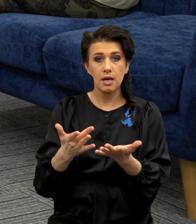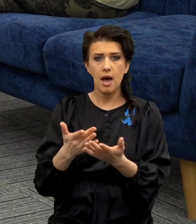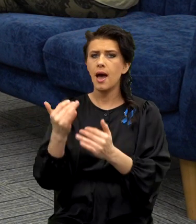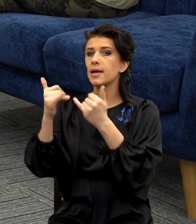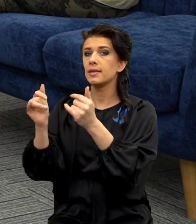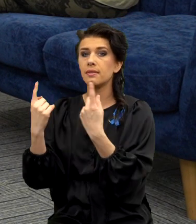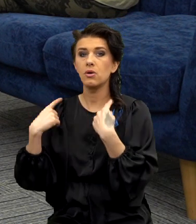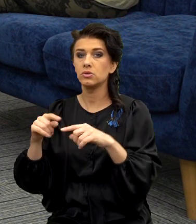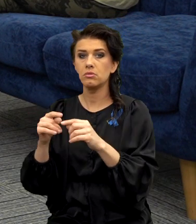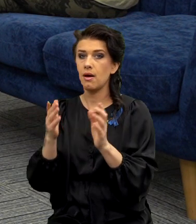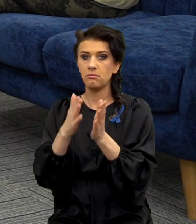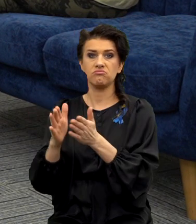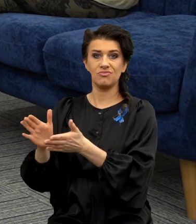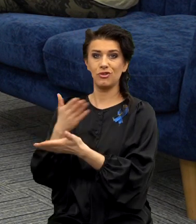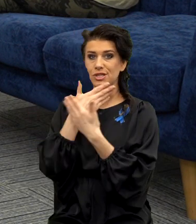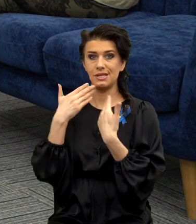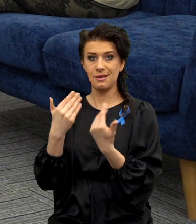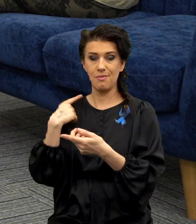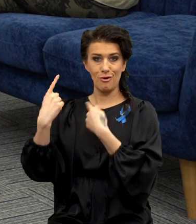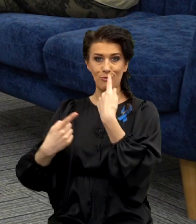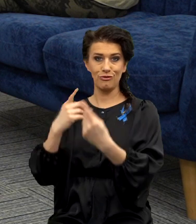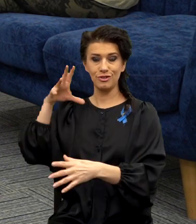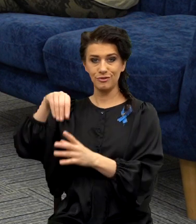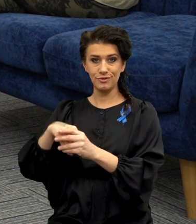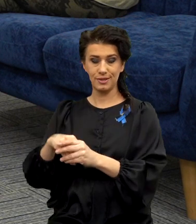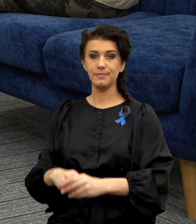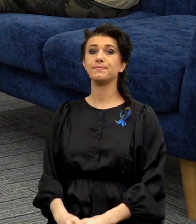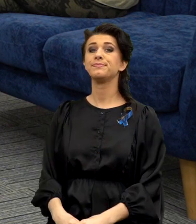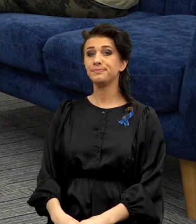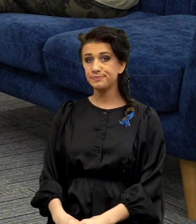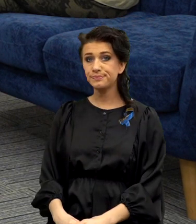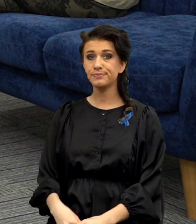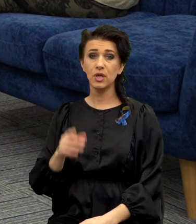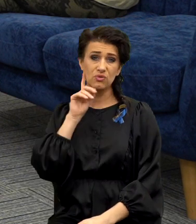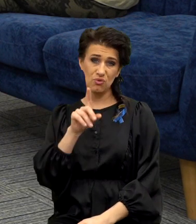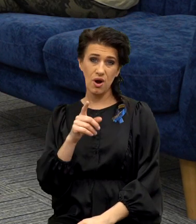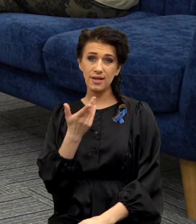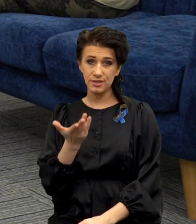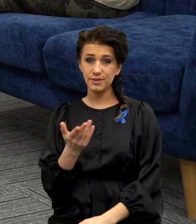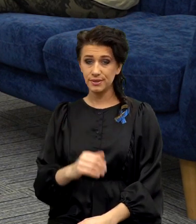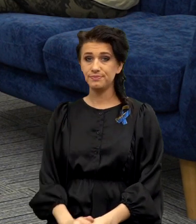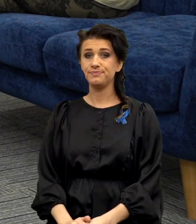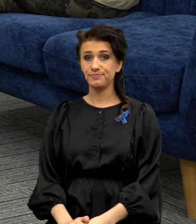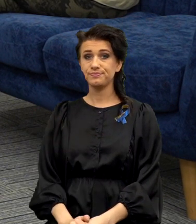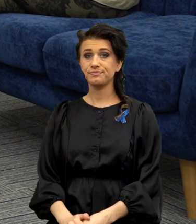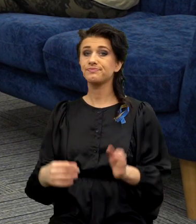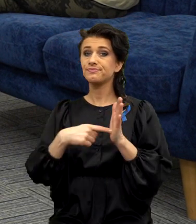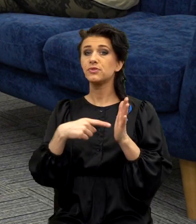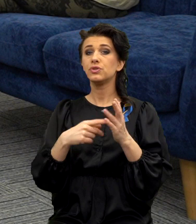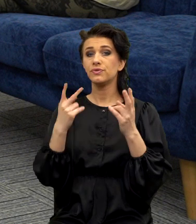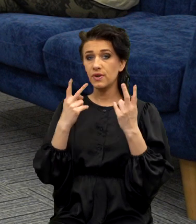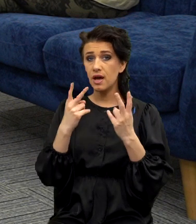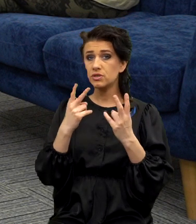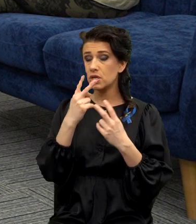gotowi do tego, żeby o tym opowiadać. No właśnie. Ja myślę, że to, co ważne, to żeby